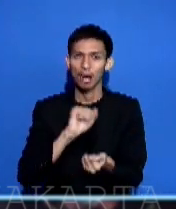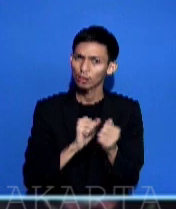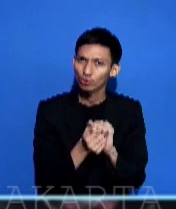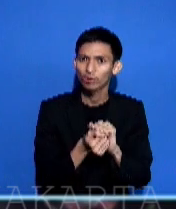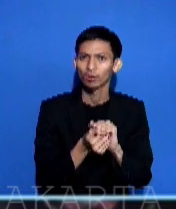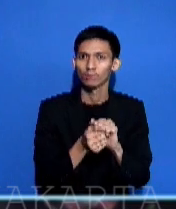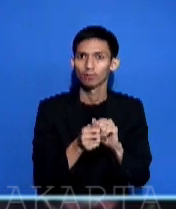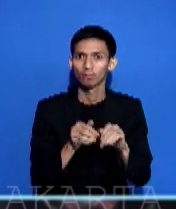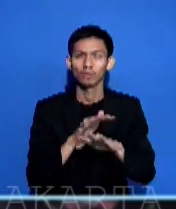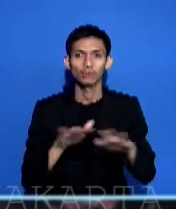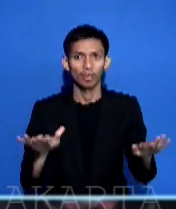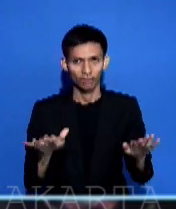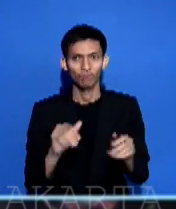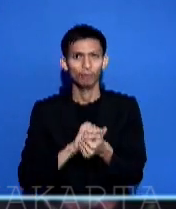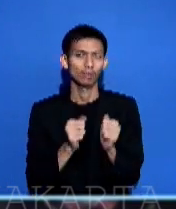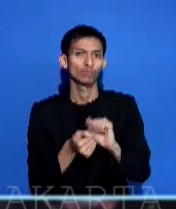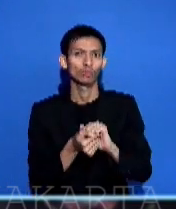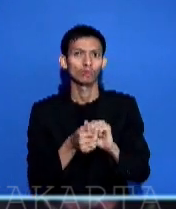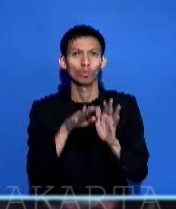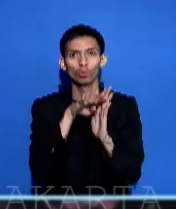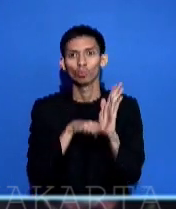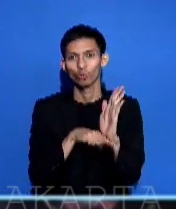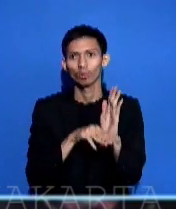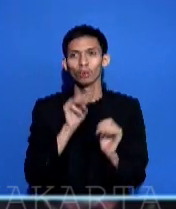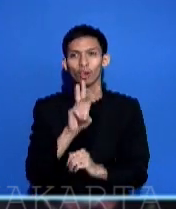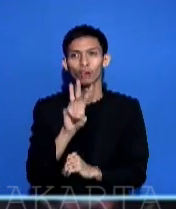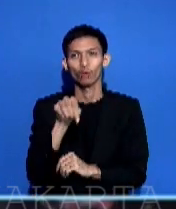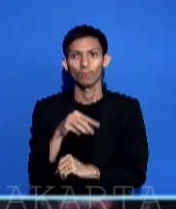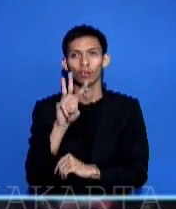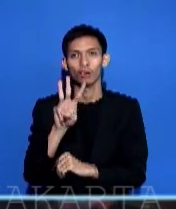penyelesaian kasus atau crime clearance turun 3,32%.